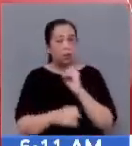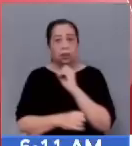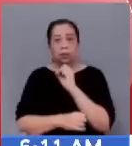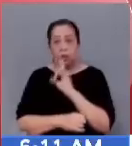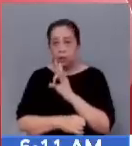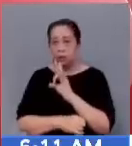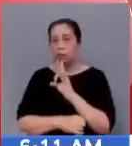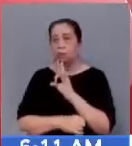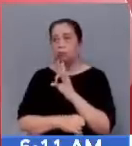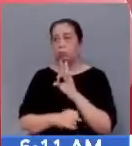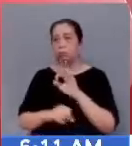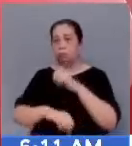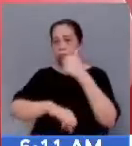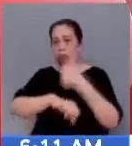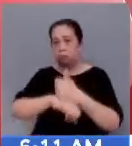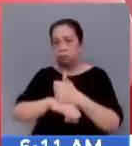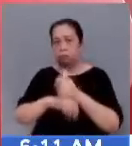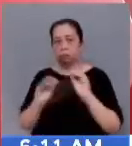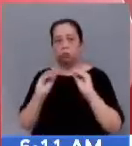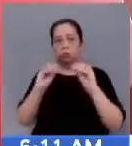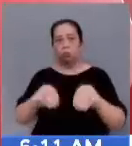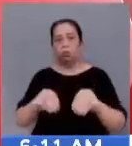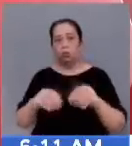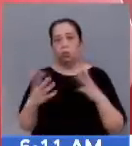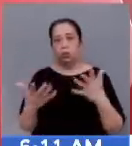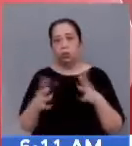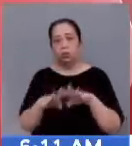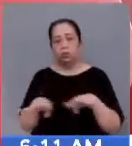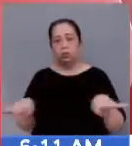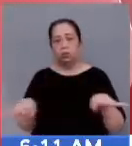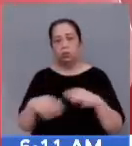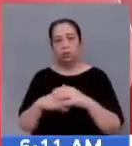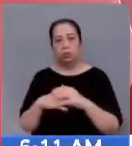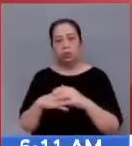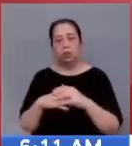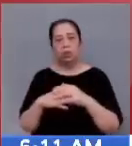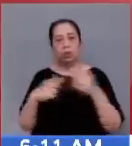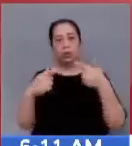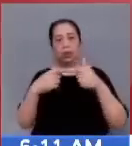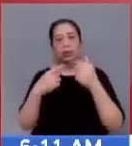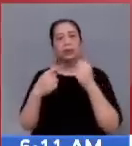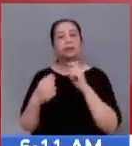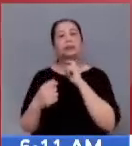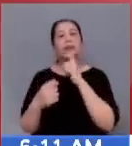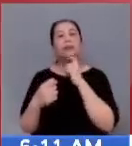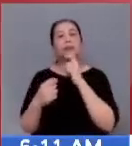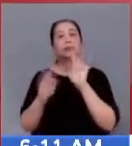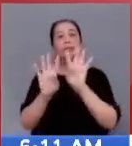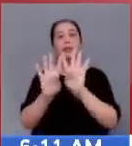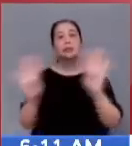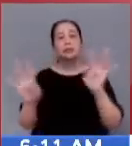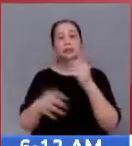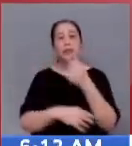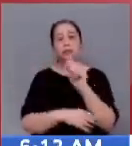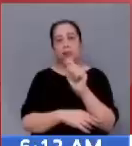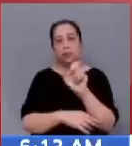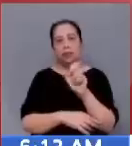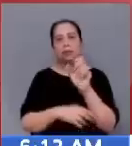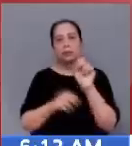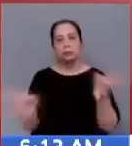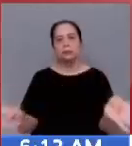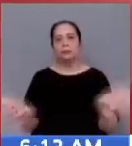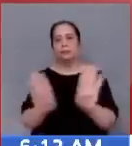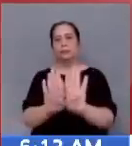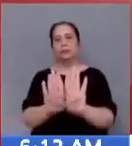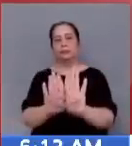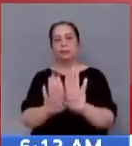na sa pilapil yung floodgate, steel floodgate, may sasara na natin na maayos yung dike,